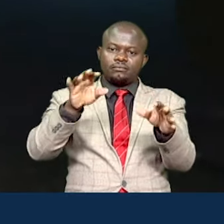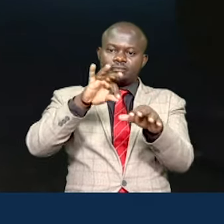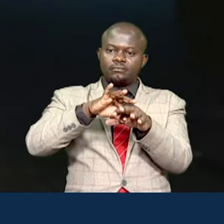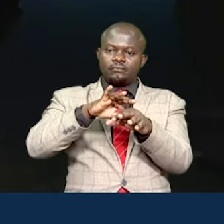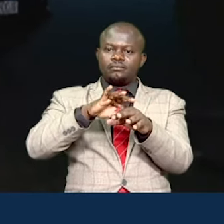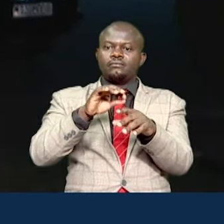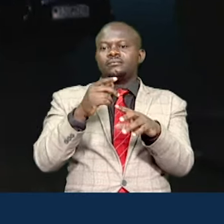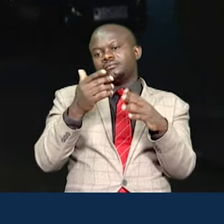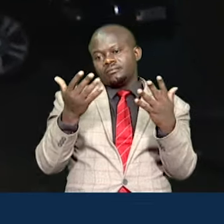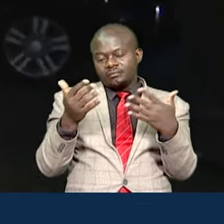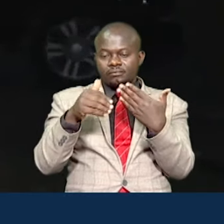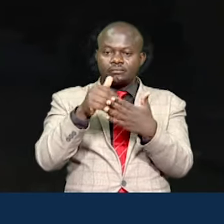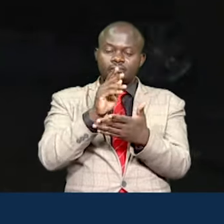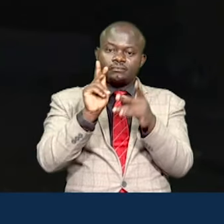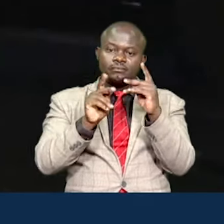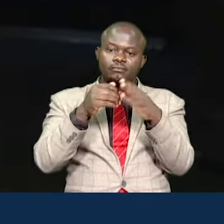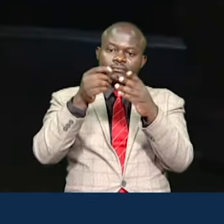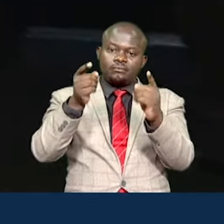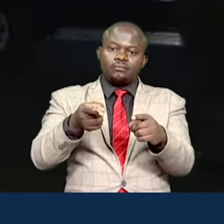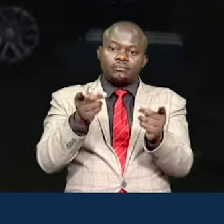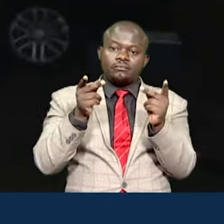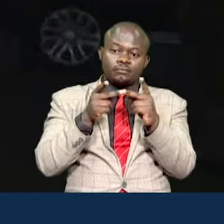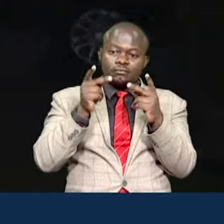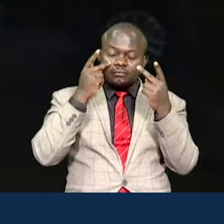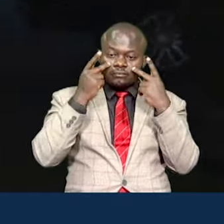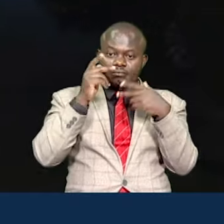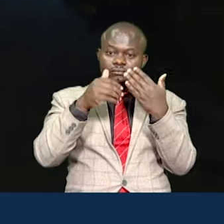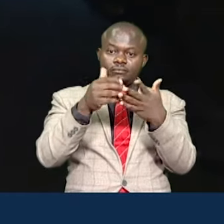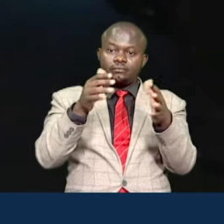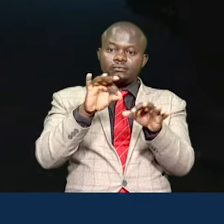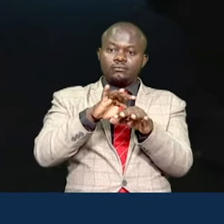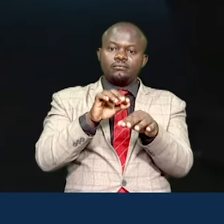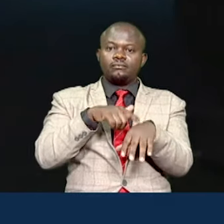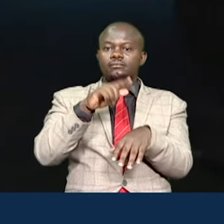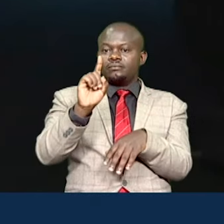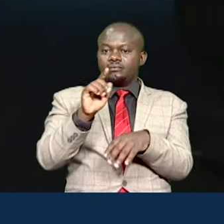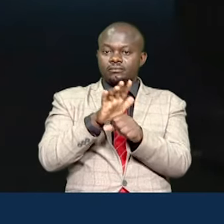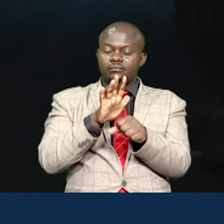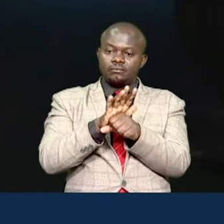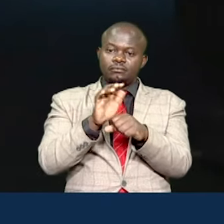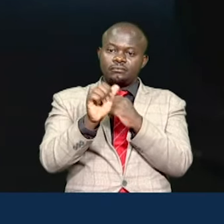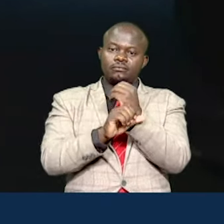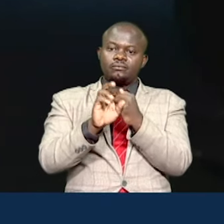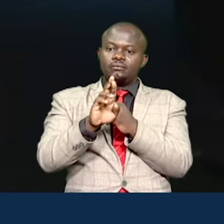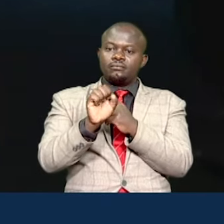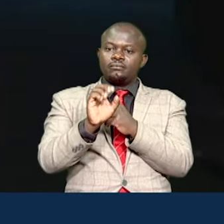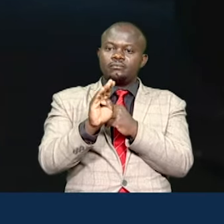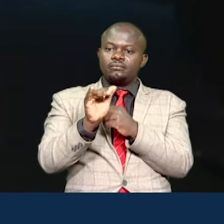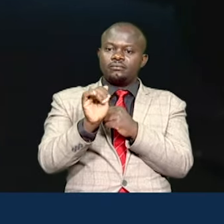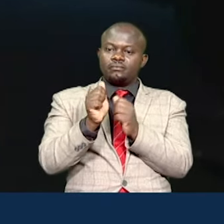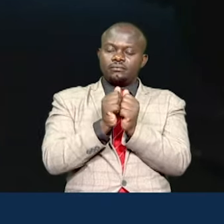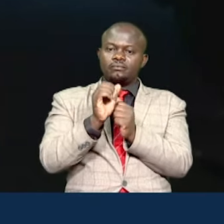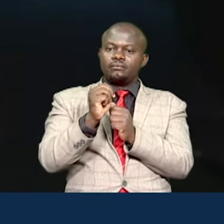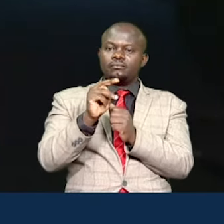gutora yaba bo twanasanze ari nkaho twasanga nk'abantu barangije gutora nko masasa aba cyane cyane nko mu mirenge ya Rusebe ya Namanihira